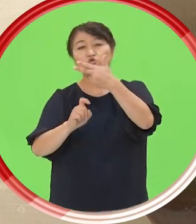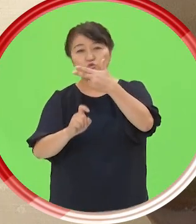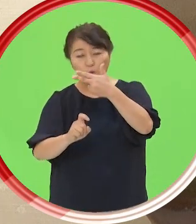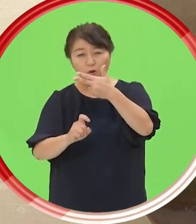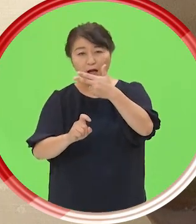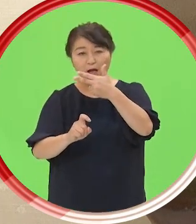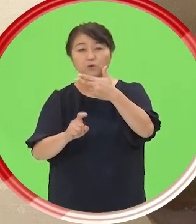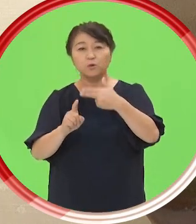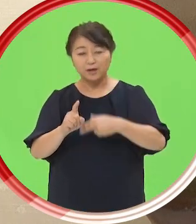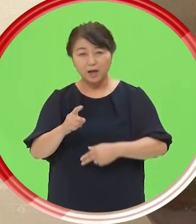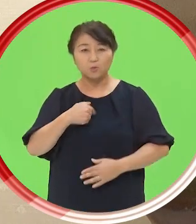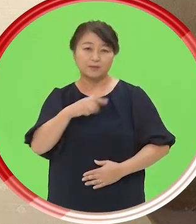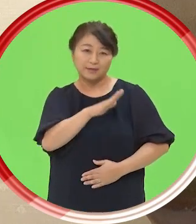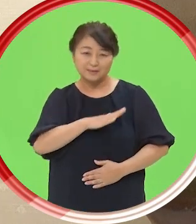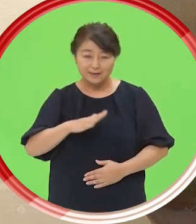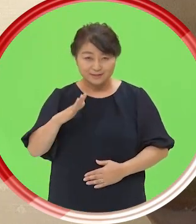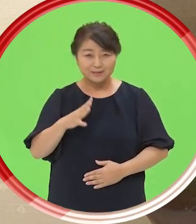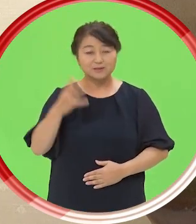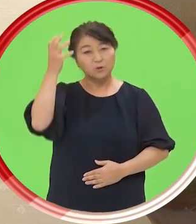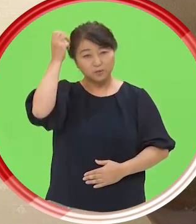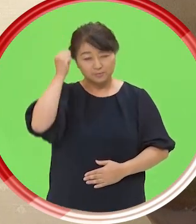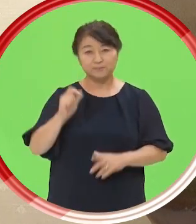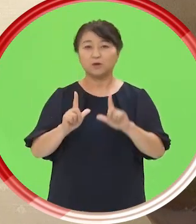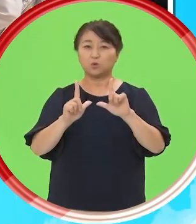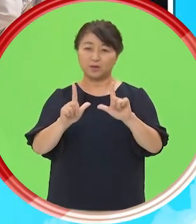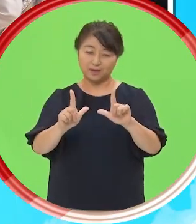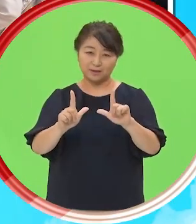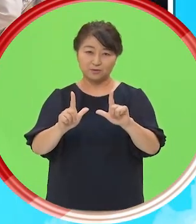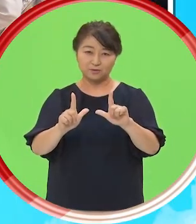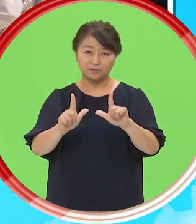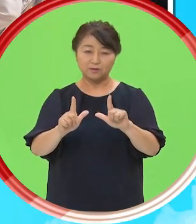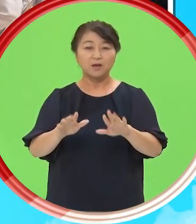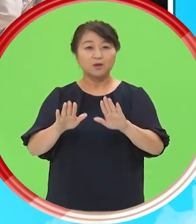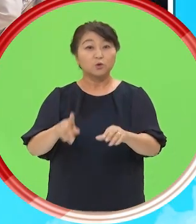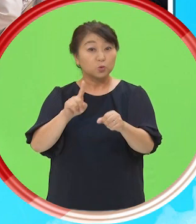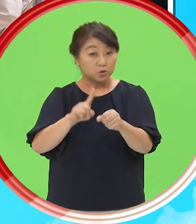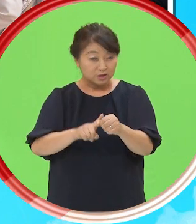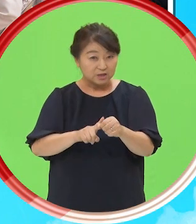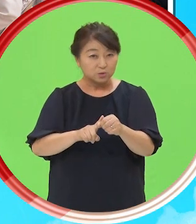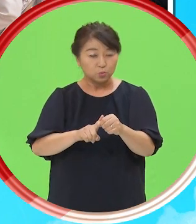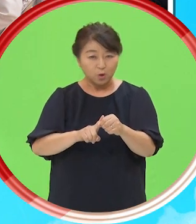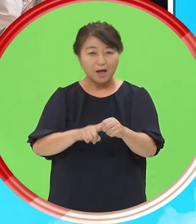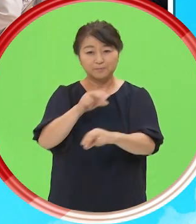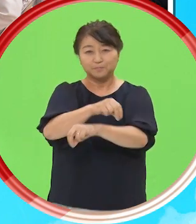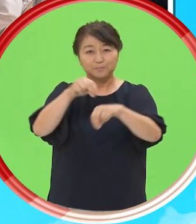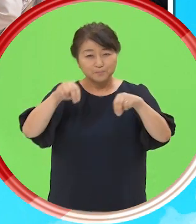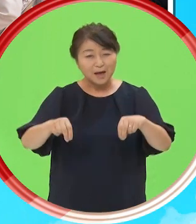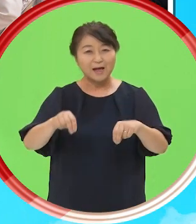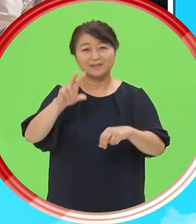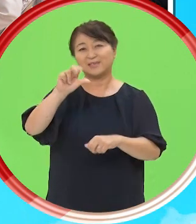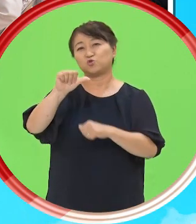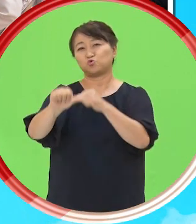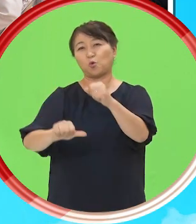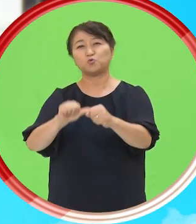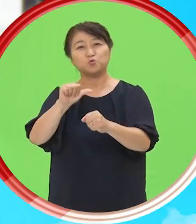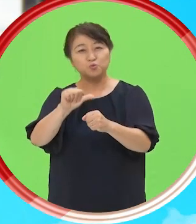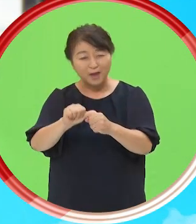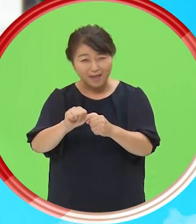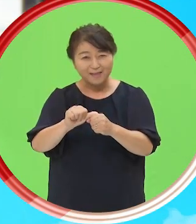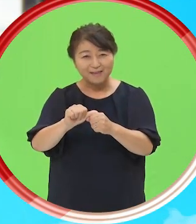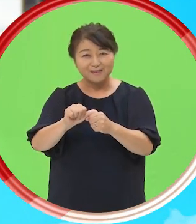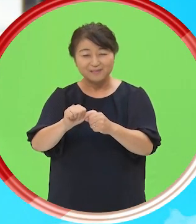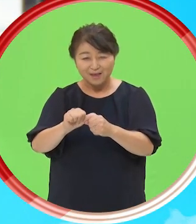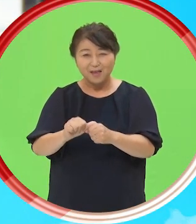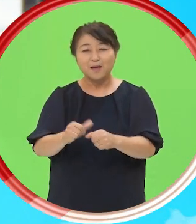ールの日というのが7月10日なんですけれども、今年2023年はちょうど姉妹都市提携25周